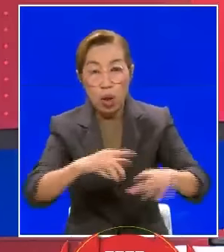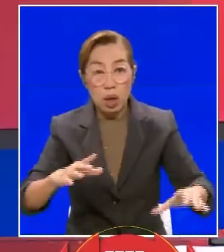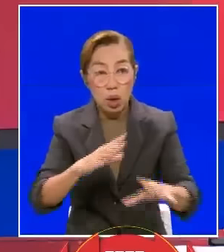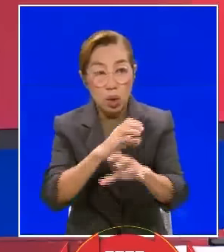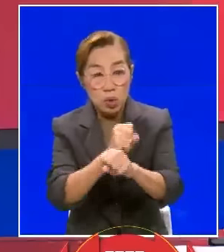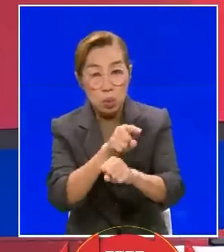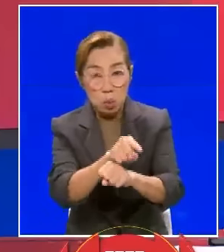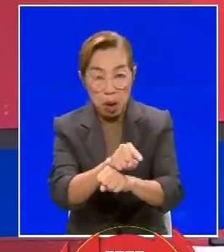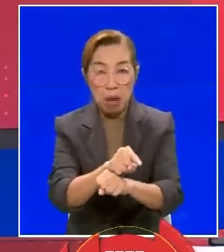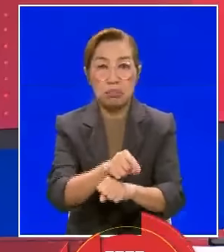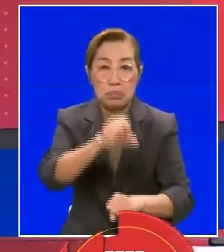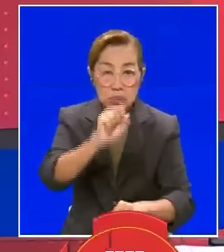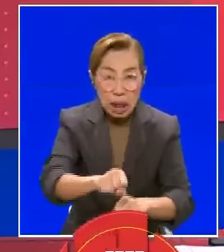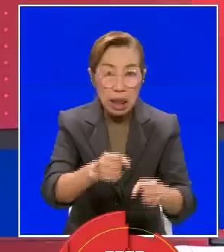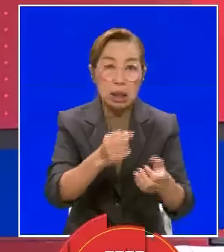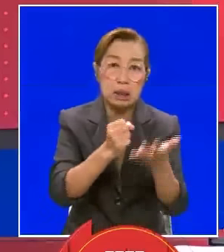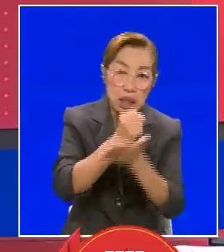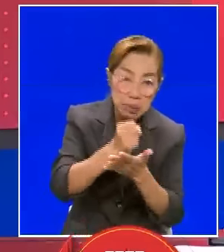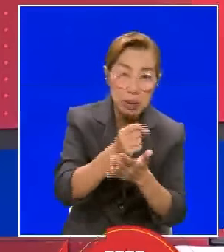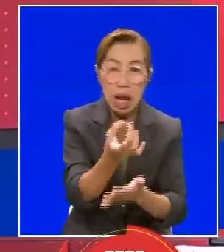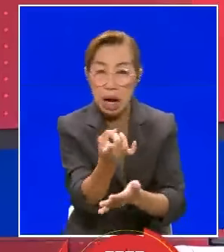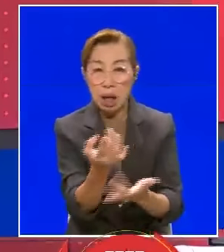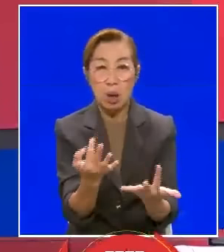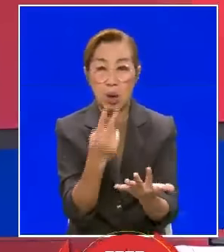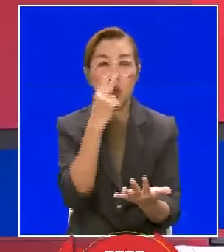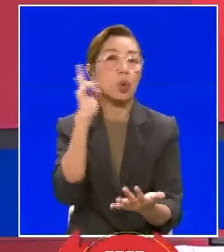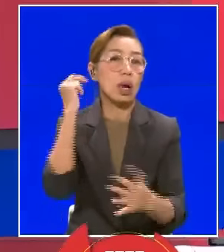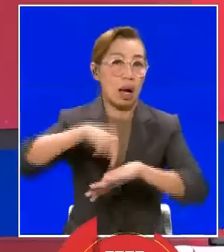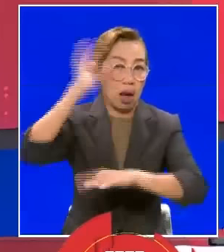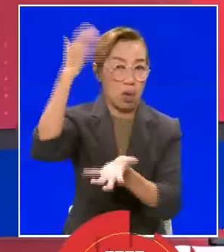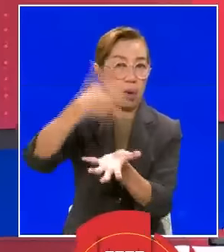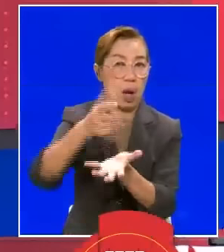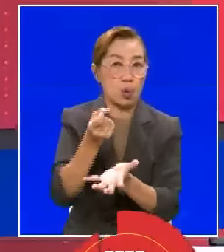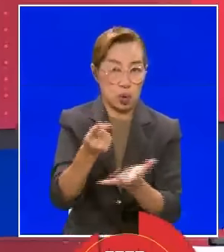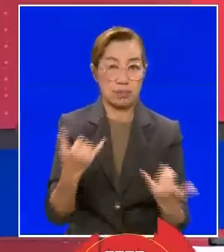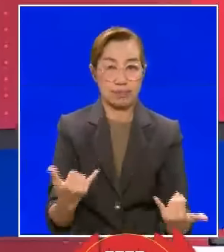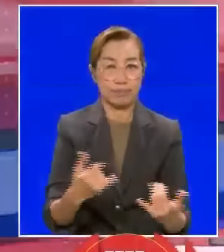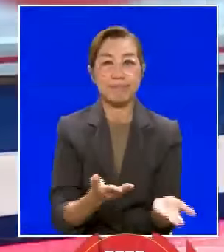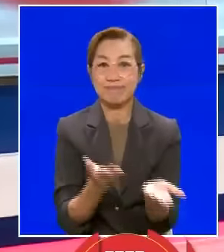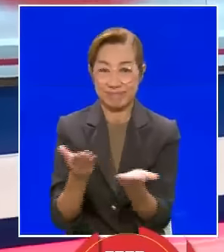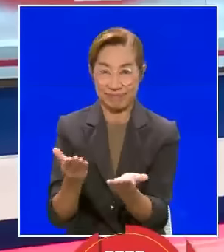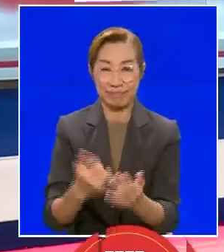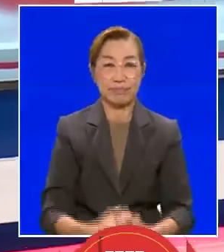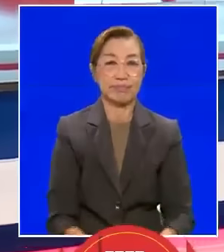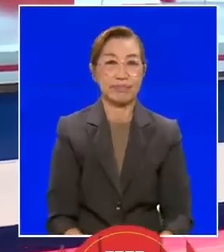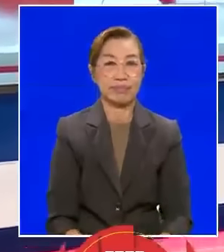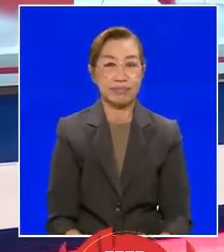ออกมาเป็นยาเสพติดประเภทไหนไปติดตามรายละเอียดกับคุณอิทธิพัฒน์ปิ่นระโรจน์รายงานสดเข้ามาค่ะเชิญค่ะ